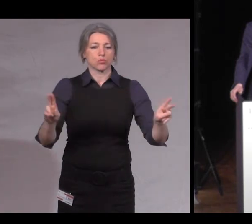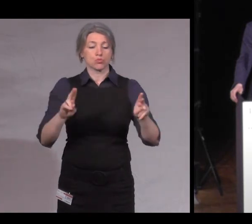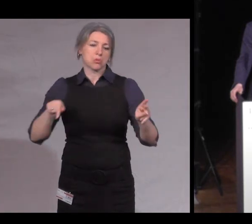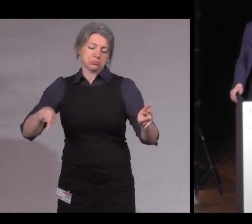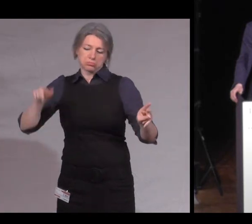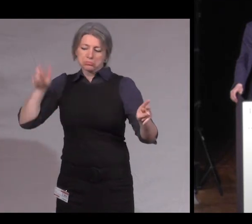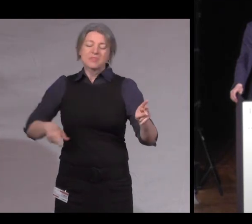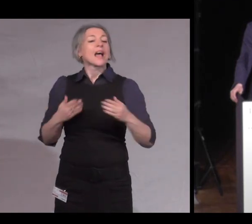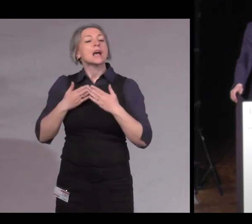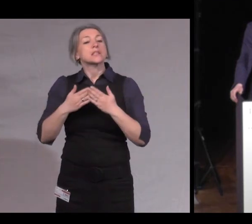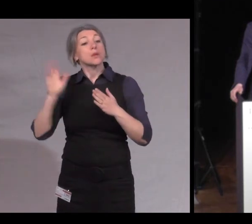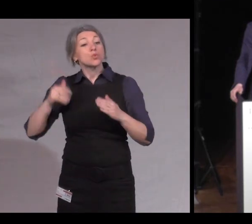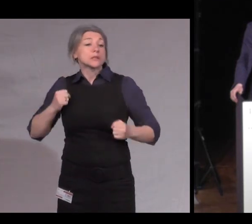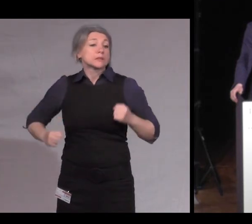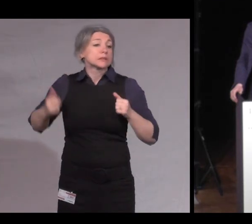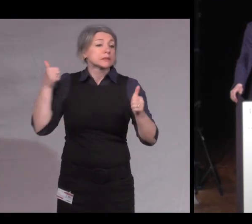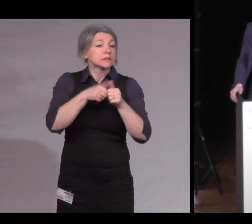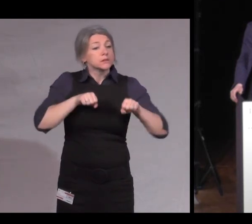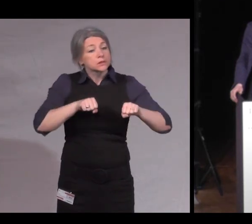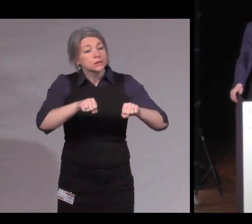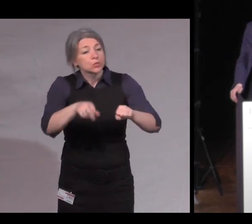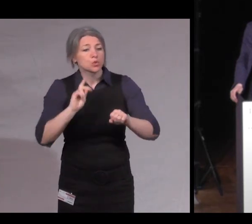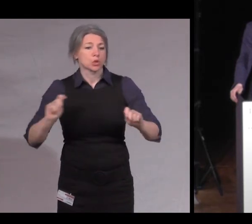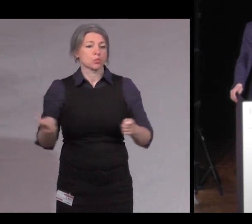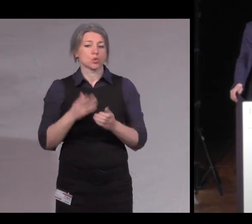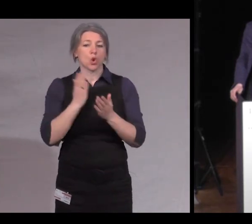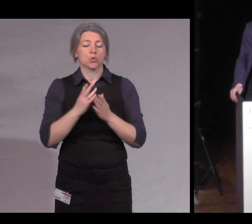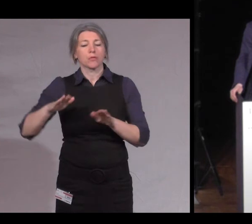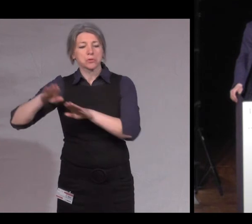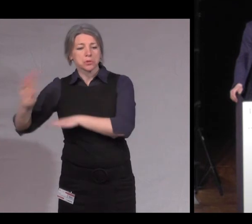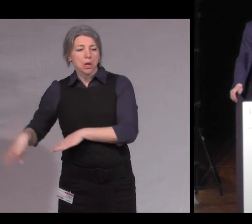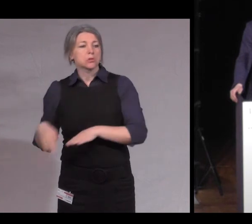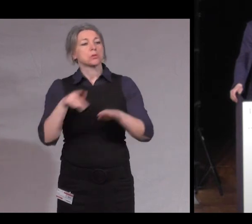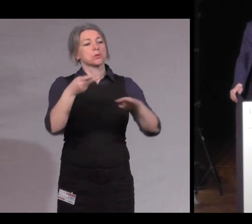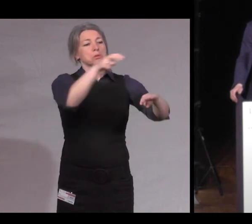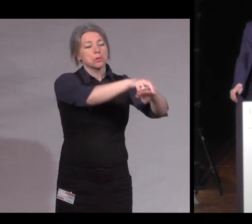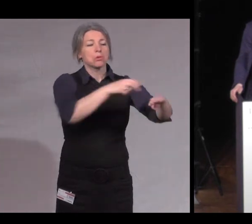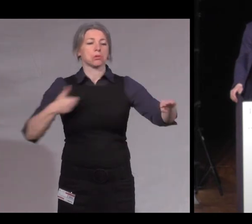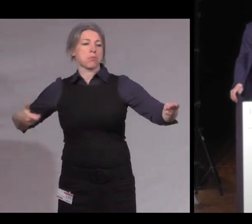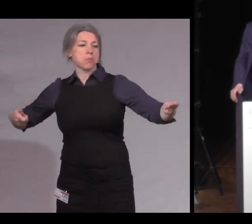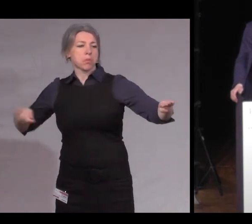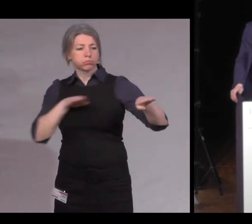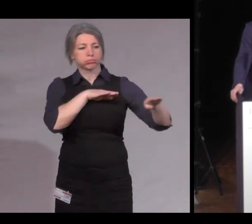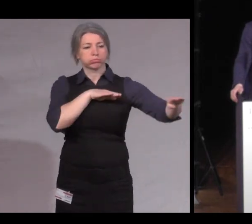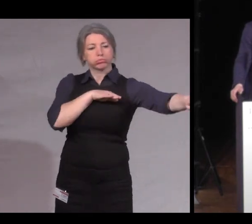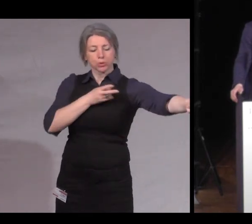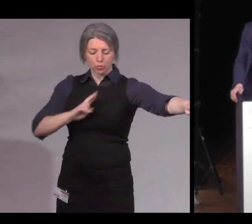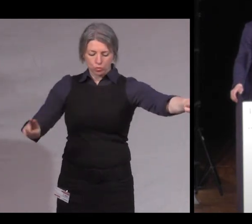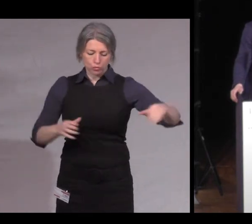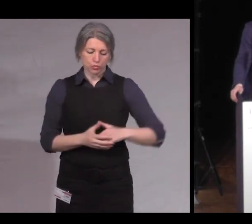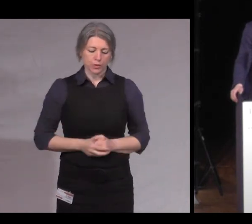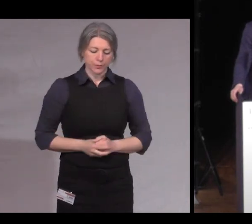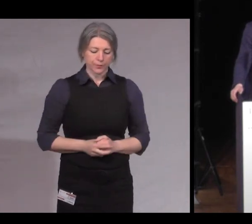asistent, že nemusí fyzicky pacienta tlačit nebo doprovázet, ale může ho dálkově řídit. Tohle je robotický evakuační